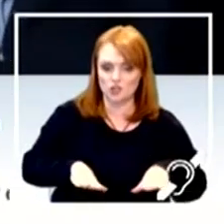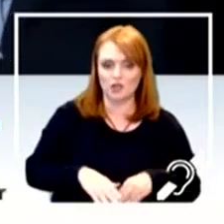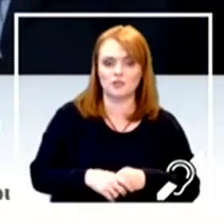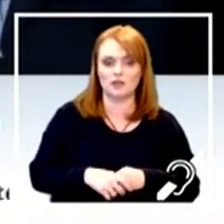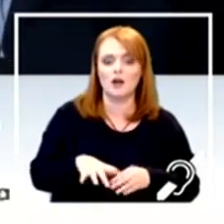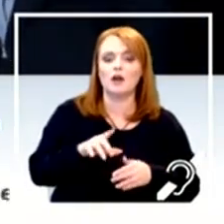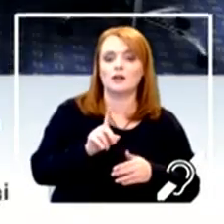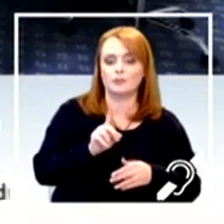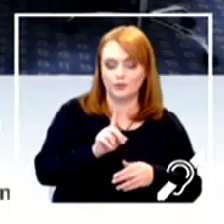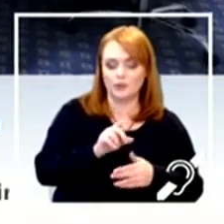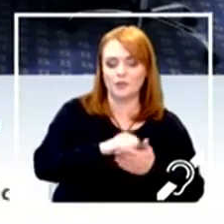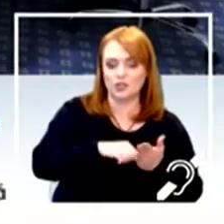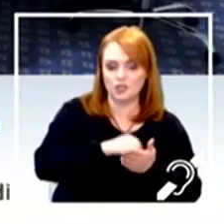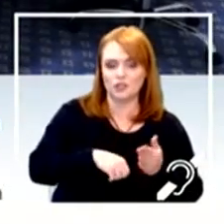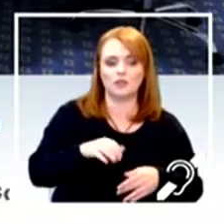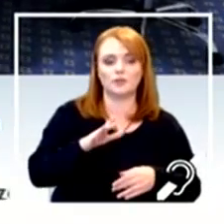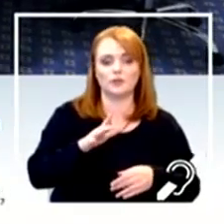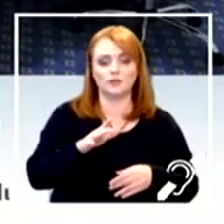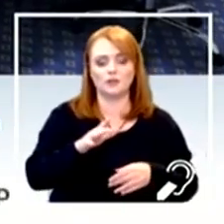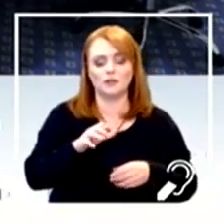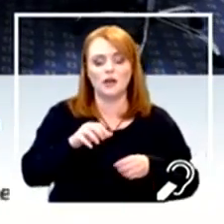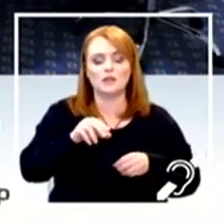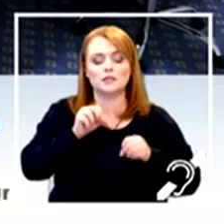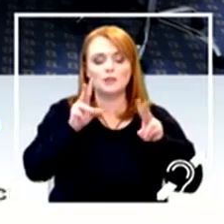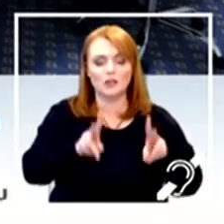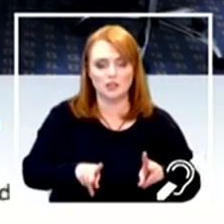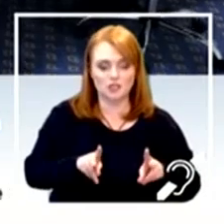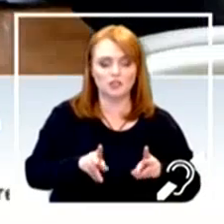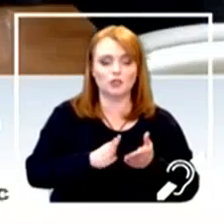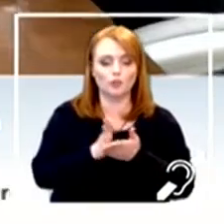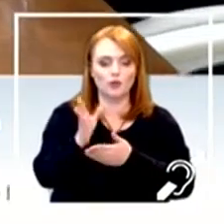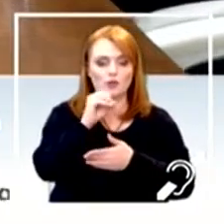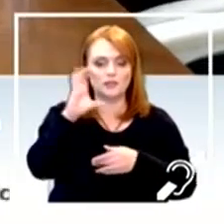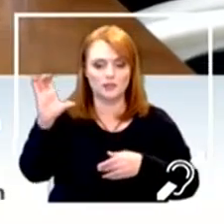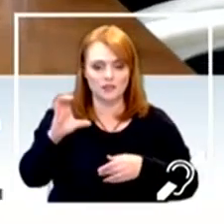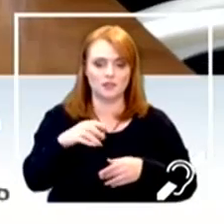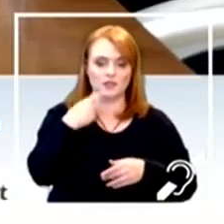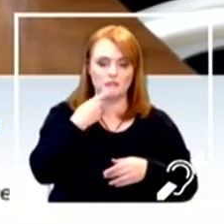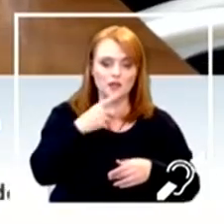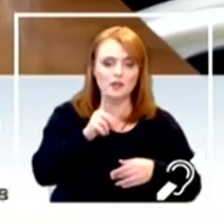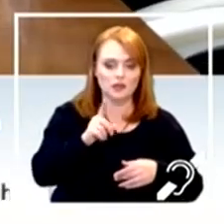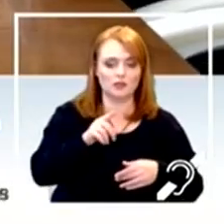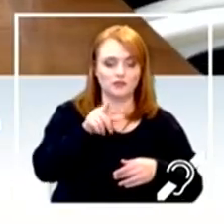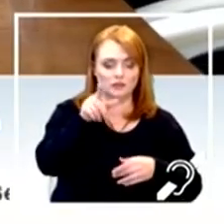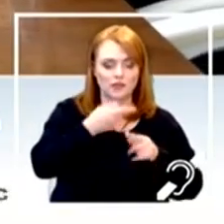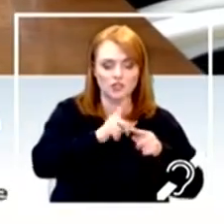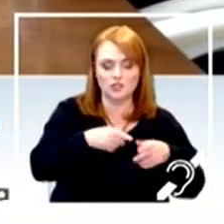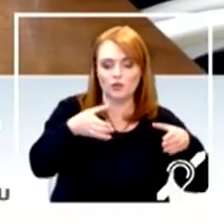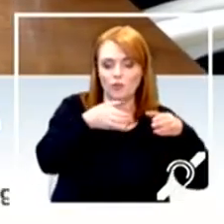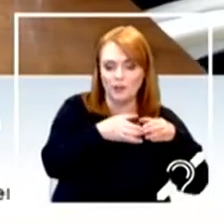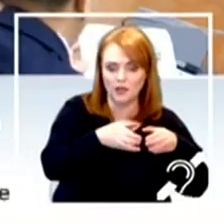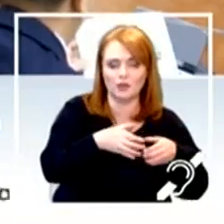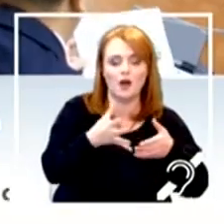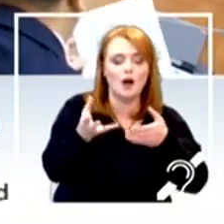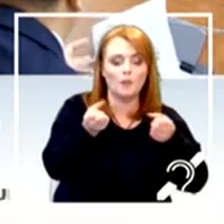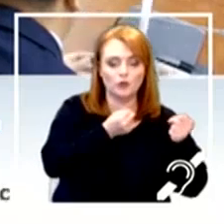raportului prezentat de către Serviciul de Informații și Securitate, care a vorbit despre atacurile asupra Republicii Moldova,